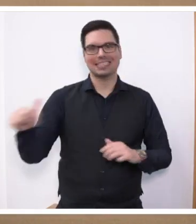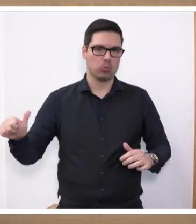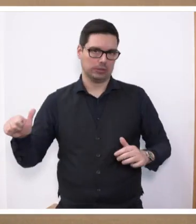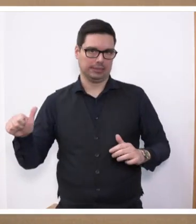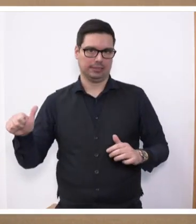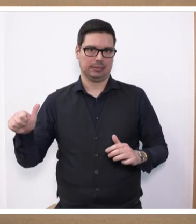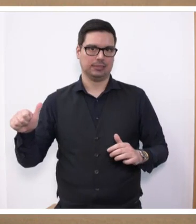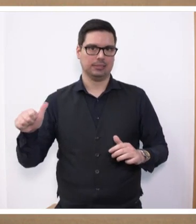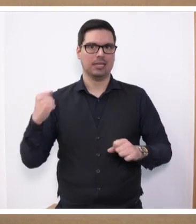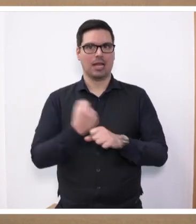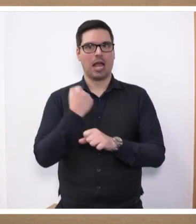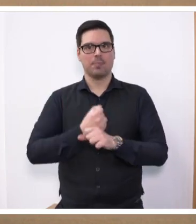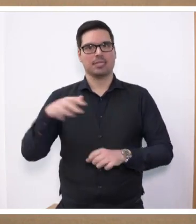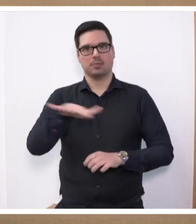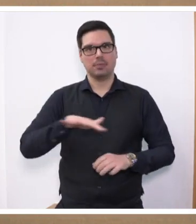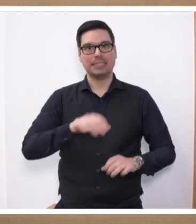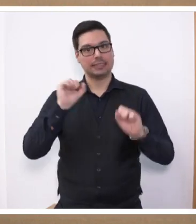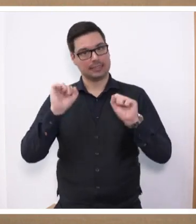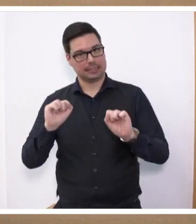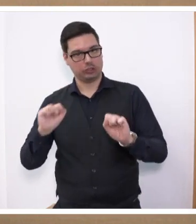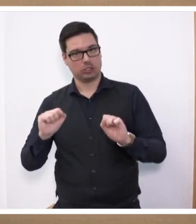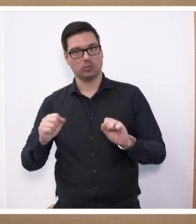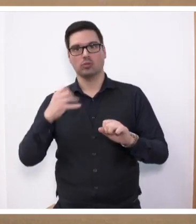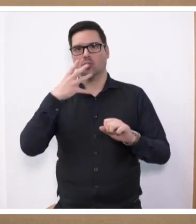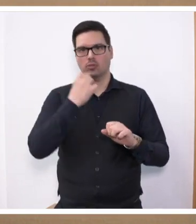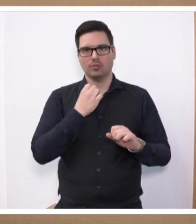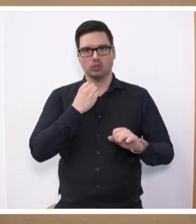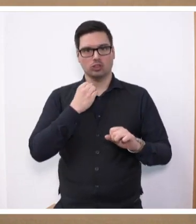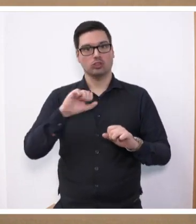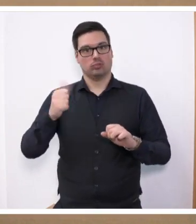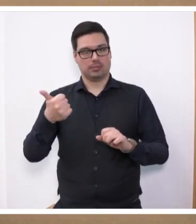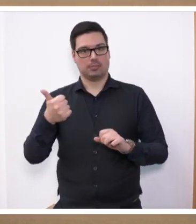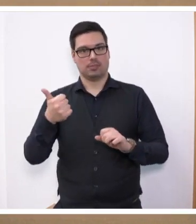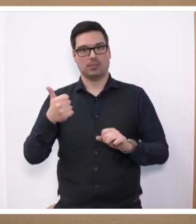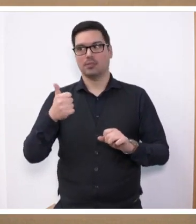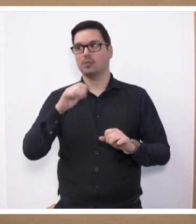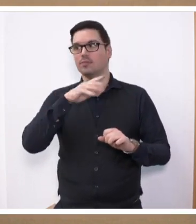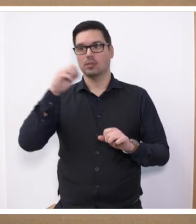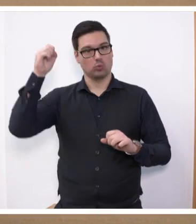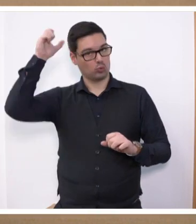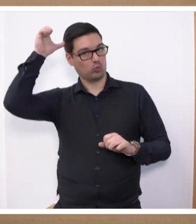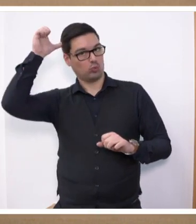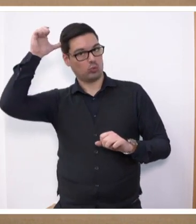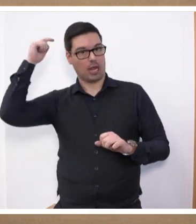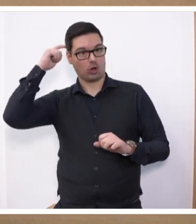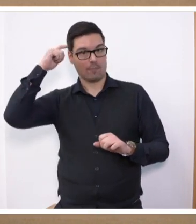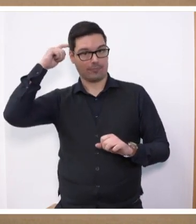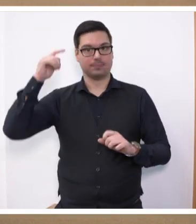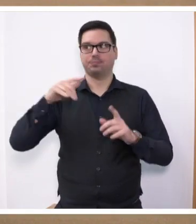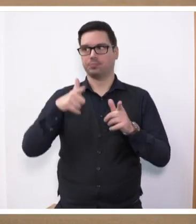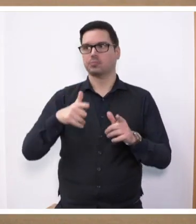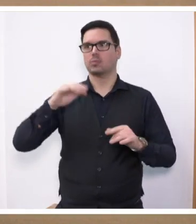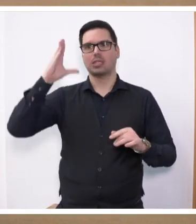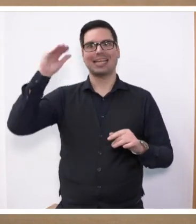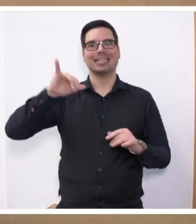so hier auch gesichert bleiben. Und ich möchte mich an dieser Stelle zunächst einmal nochmal bei den vielen klugen Köpfen rund um unseren Finanzminister Jakob